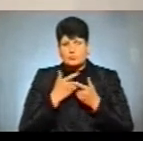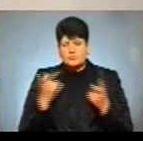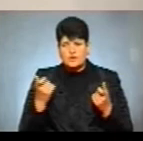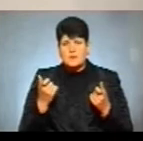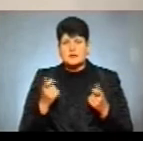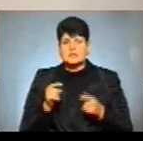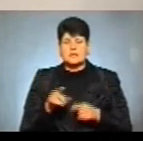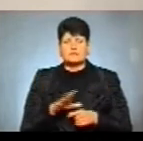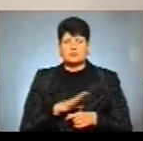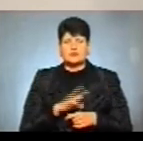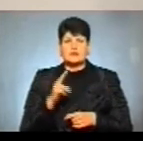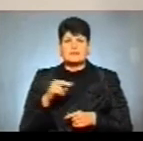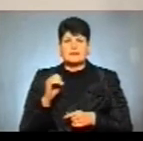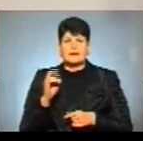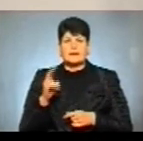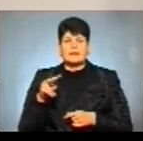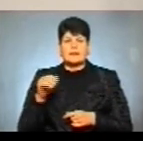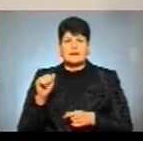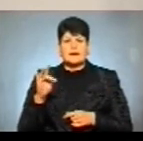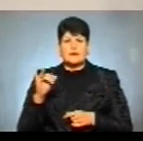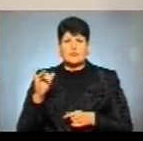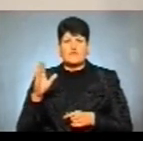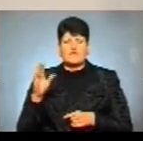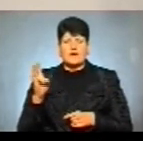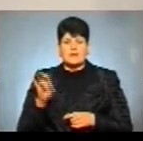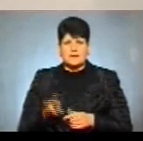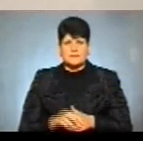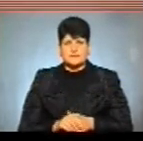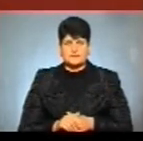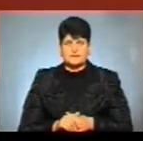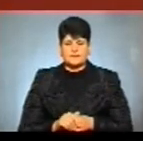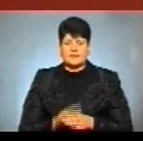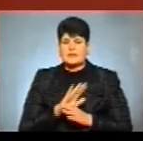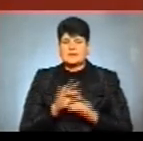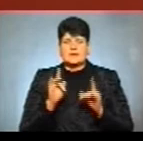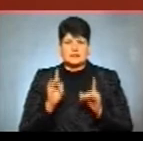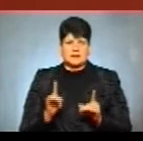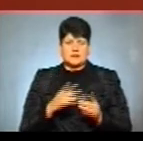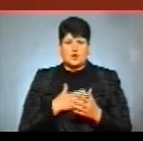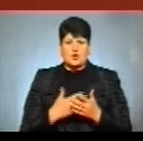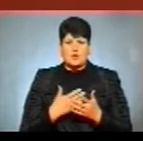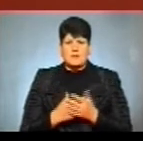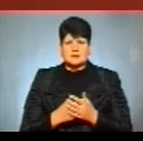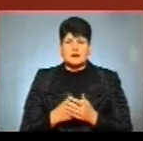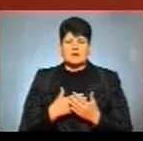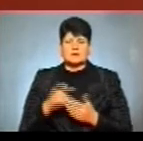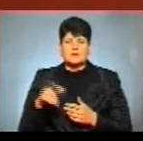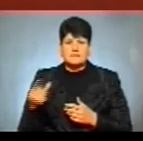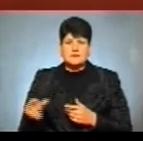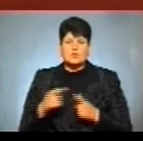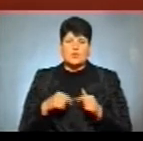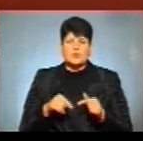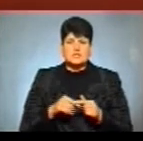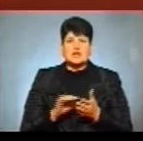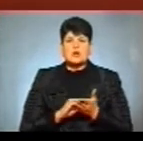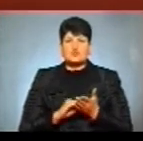було, а декларування стало рушієм змін все-таки. Власне, не лише для громадських активістів, антикорупційних органів, але